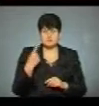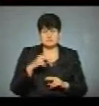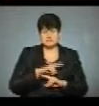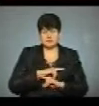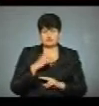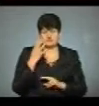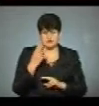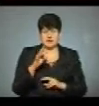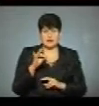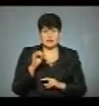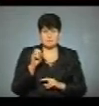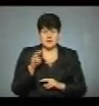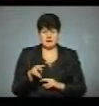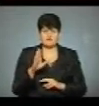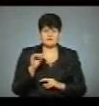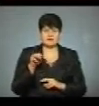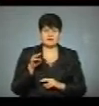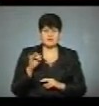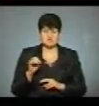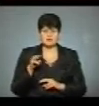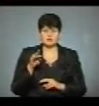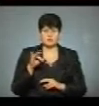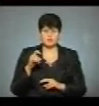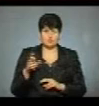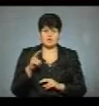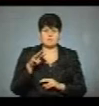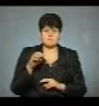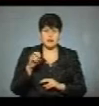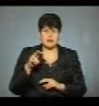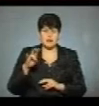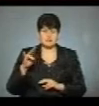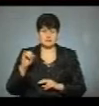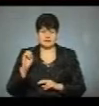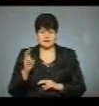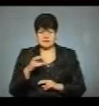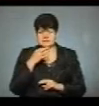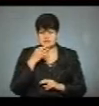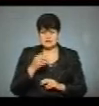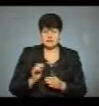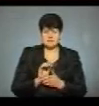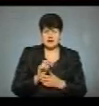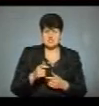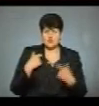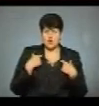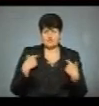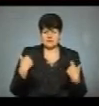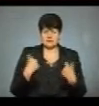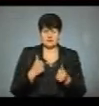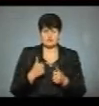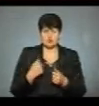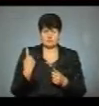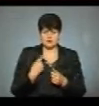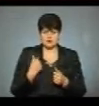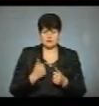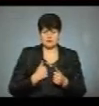кіборги – це Ігор Римар, Іван Вітишин, Володимир Трух і В'ячеслав Мельник, повідомила пресофіцер Тернопільського обласного військового комісаріату